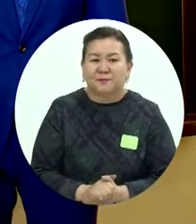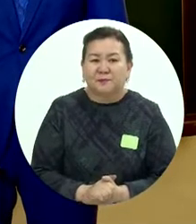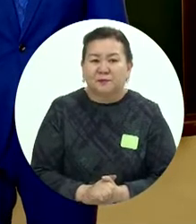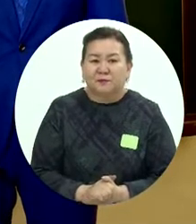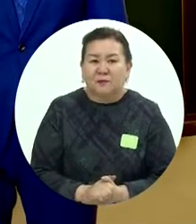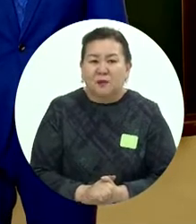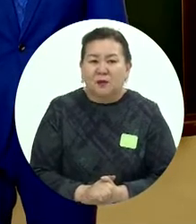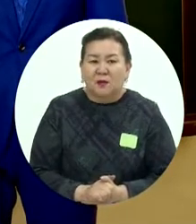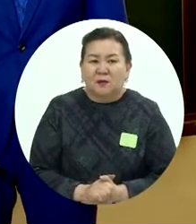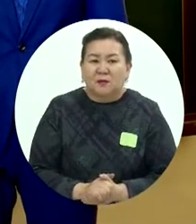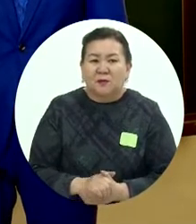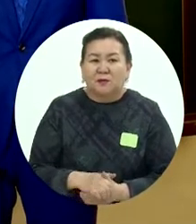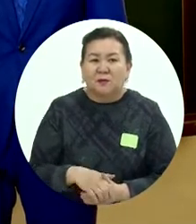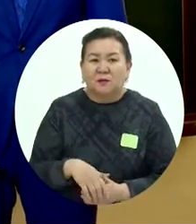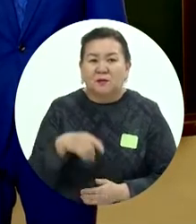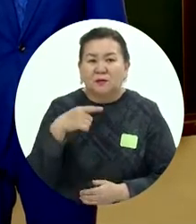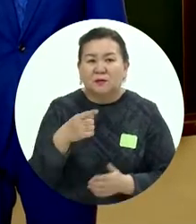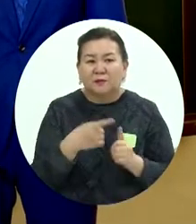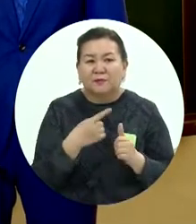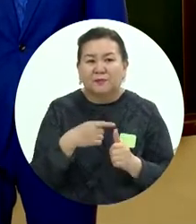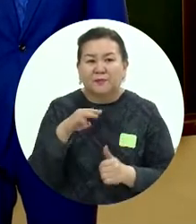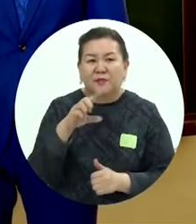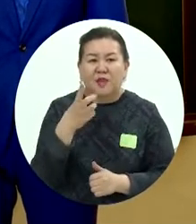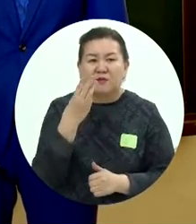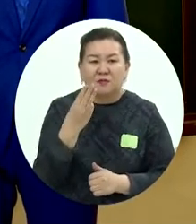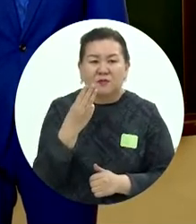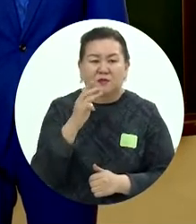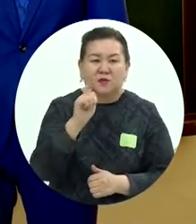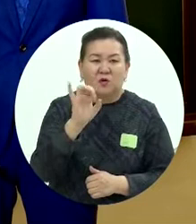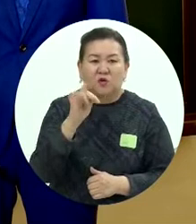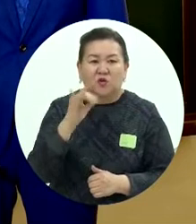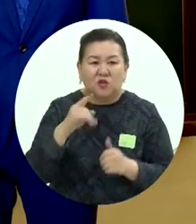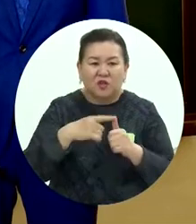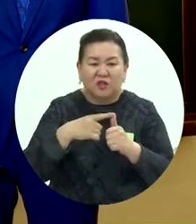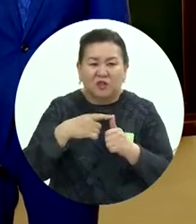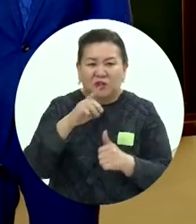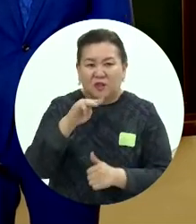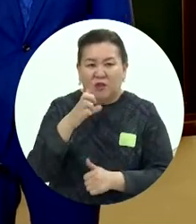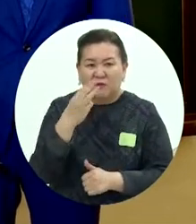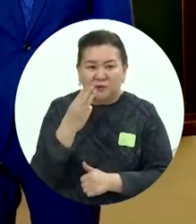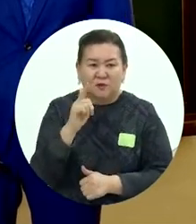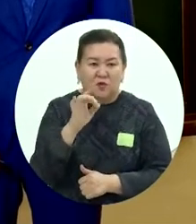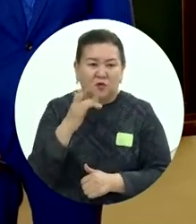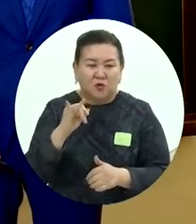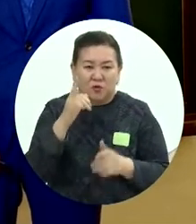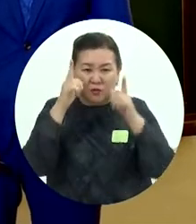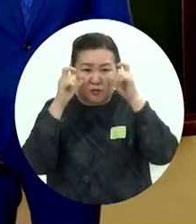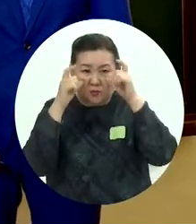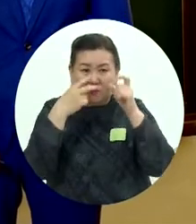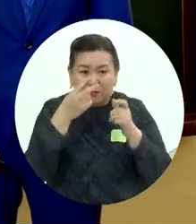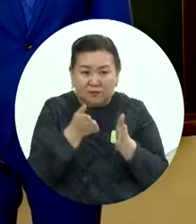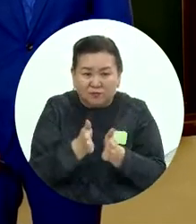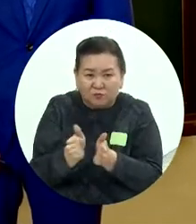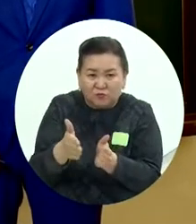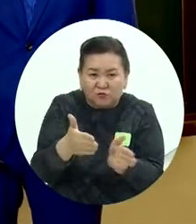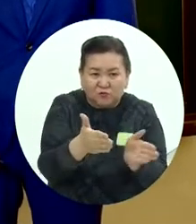За мөсөн голын үйлдэл үүсэн хамгийн том эрлээ бэлдрүүдийн нэг нь бол дэвшин хөндөй байж байгаа. За эхний зурагт бол Альпын руундах мөсөлгөөс мөссөн